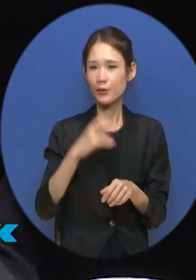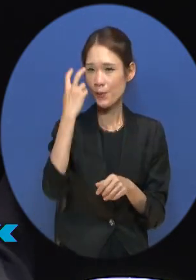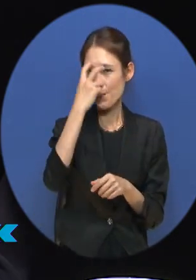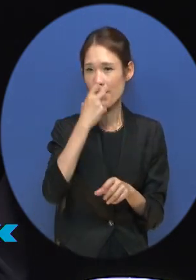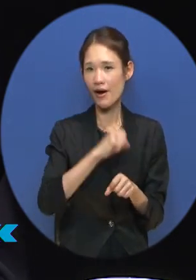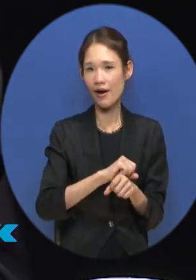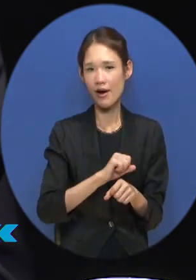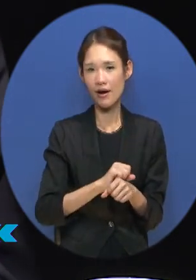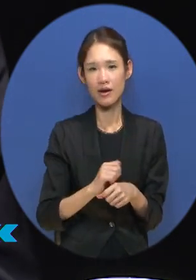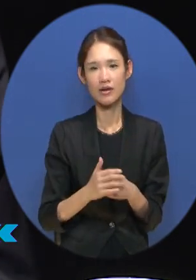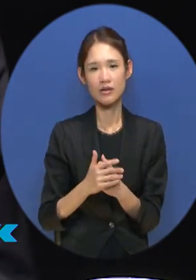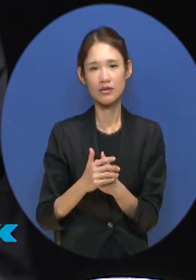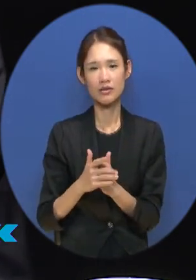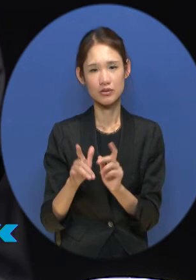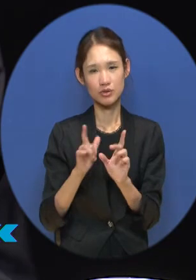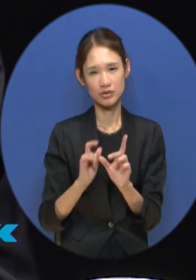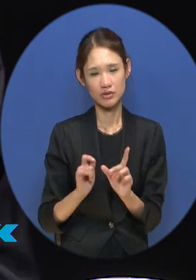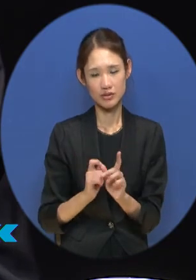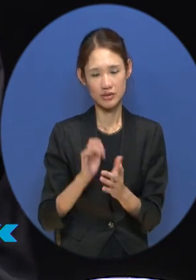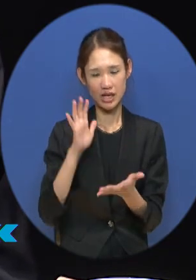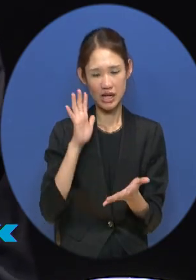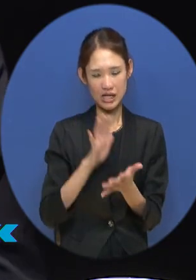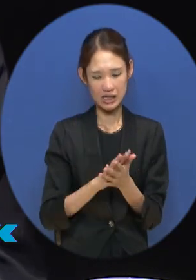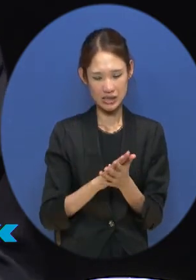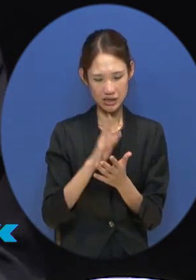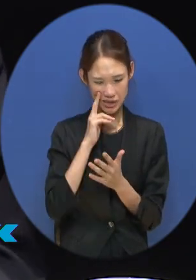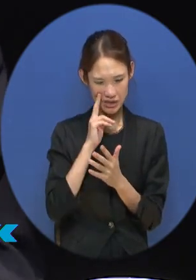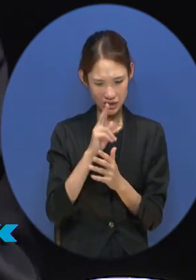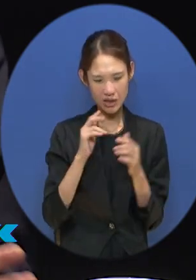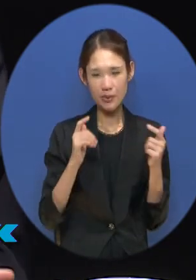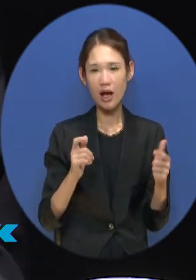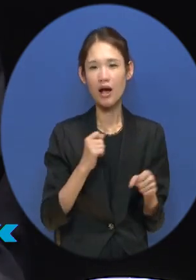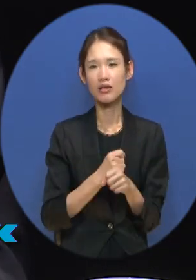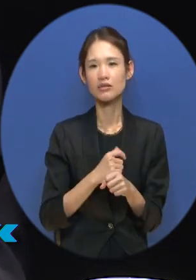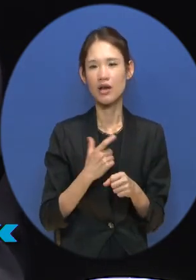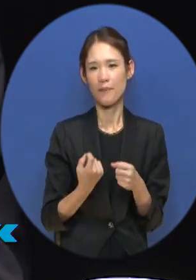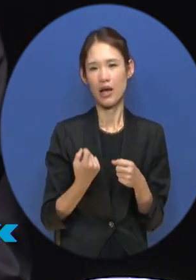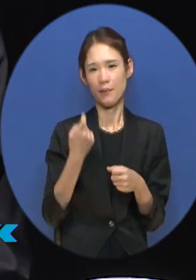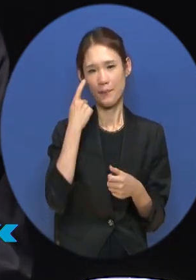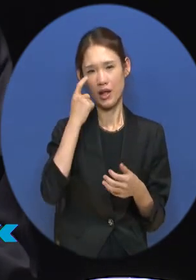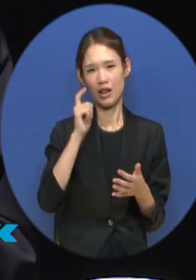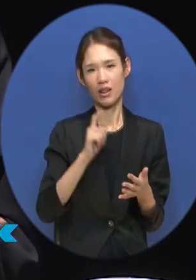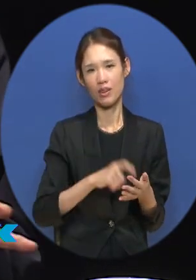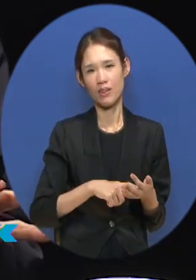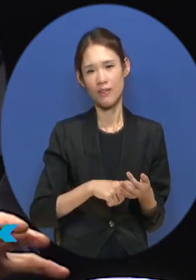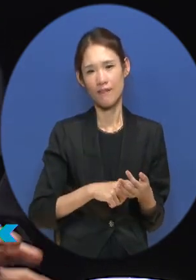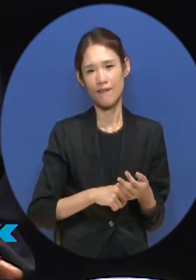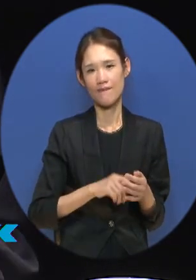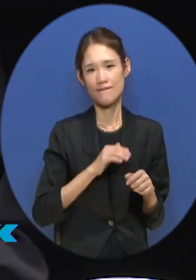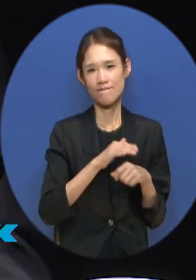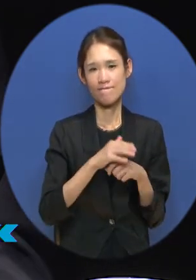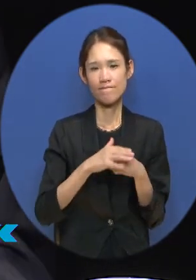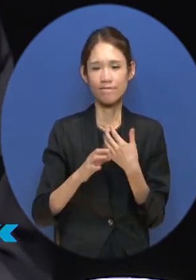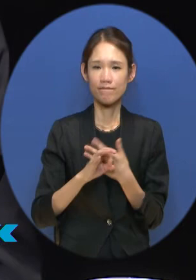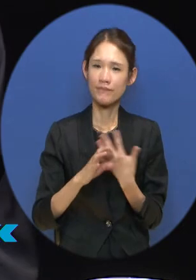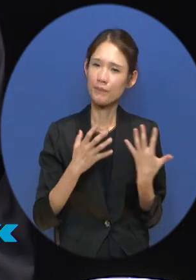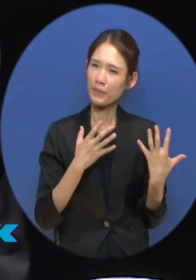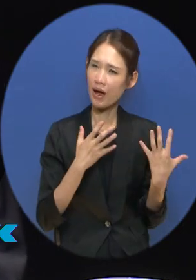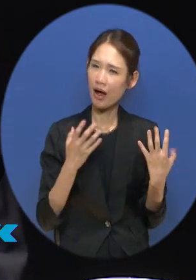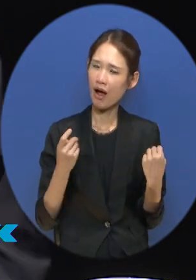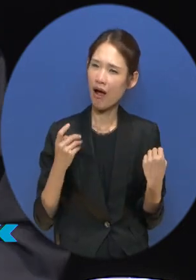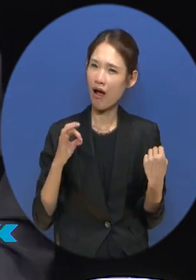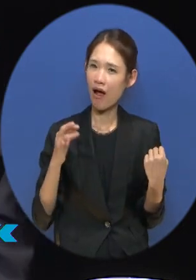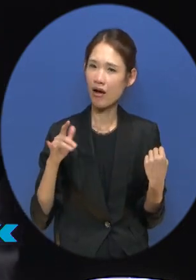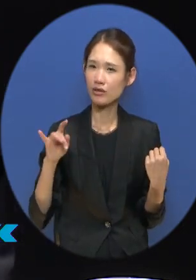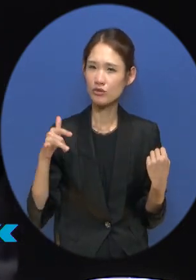이제 잘 관리만 한다면 예. 이런 부분들을 핫스팟 지역들을 빨리 알아내서 그런 지역들을 위주로 해서 한다면 상당히